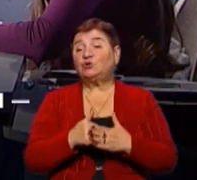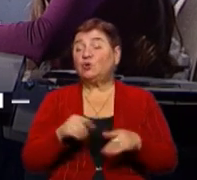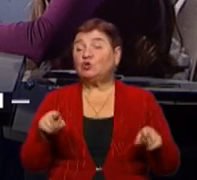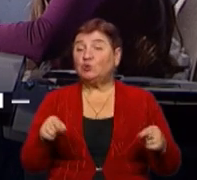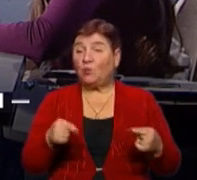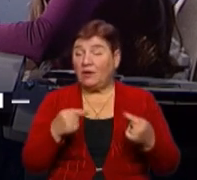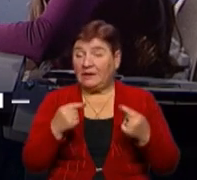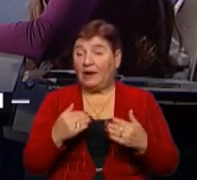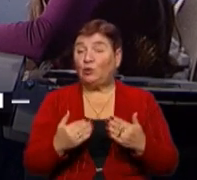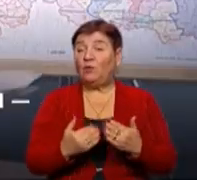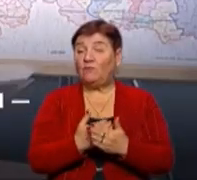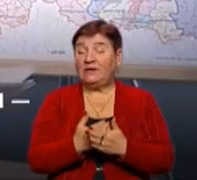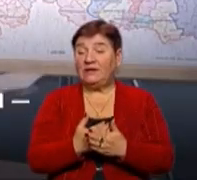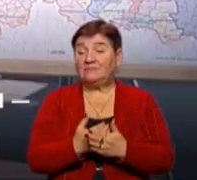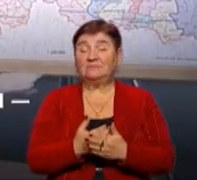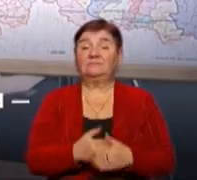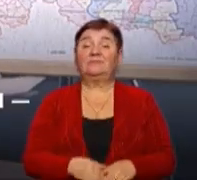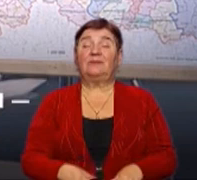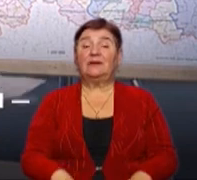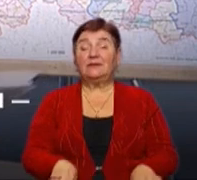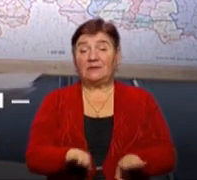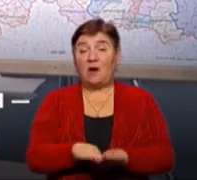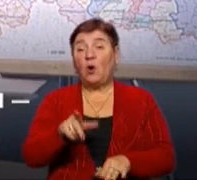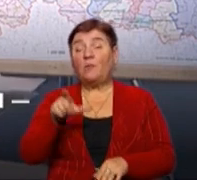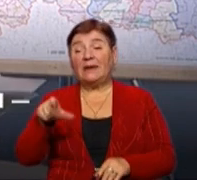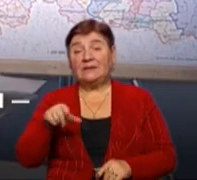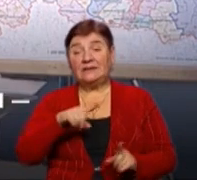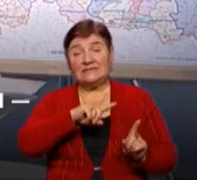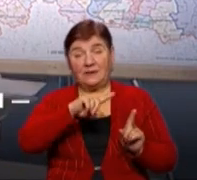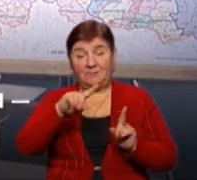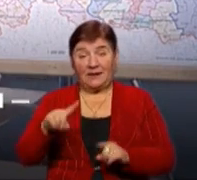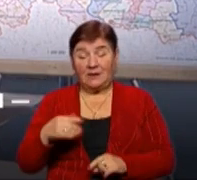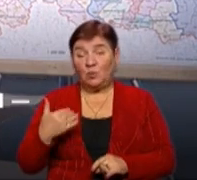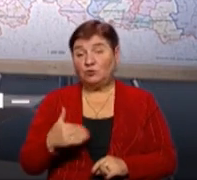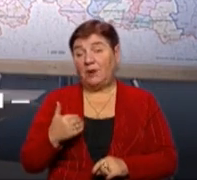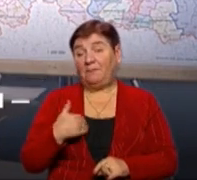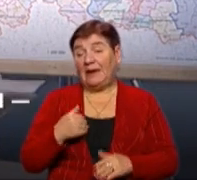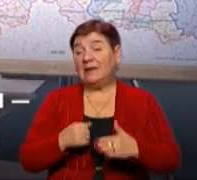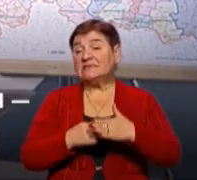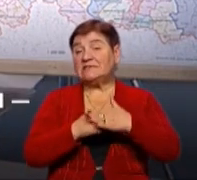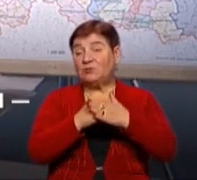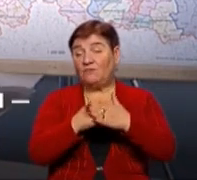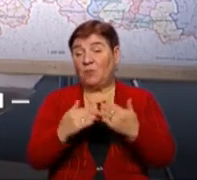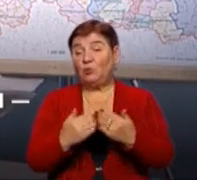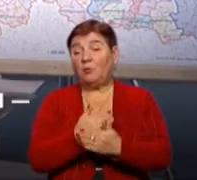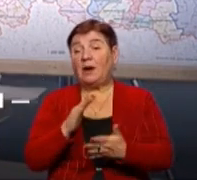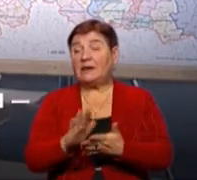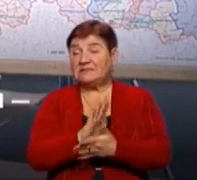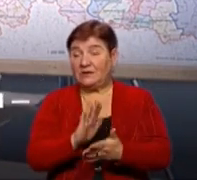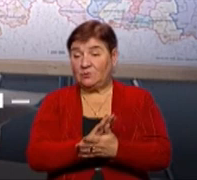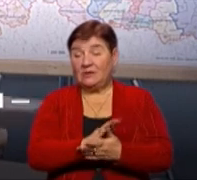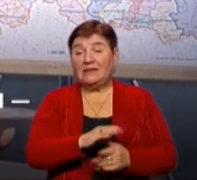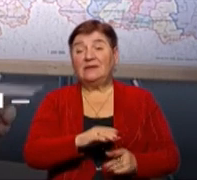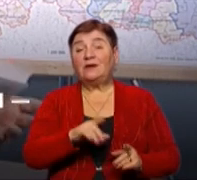створення нової газети, до речі, громади Закарпаття. Уже ми засновуємо нову газету